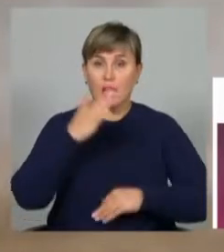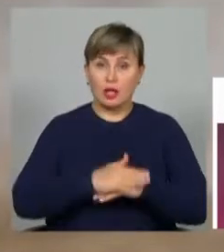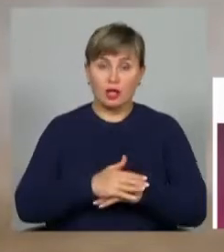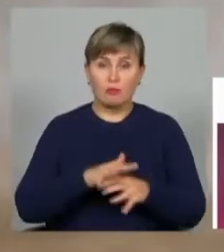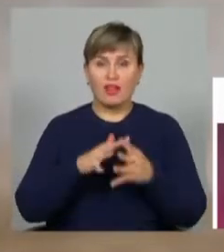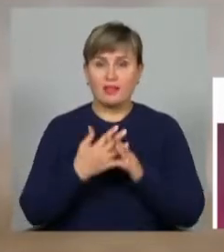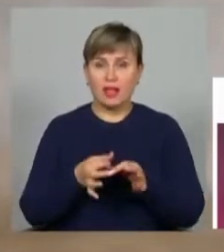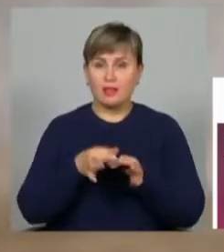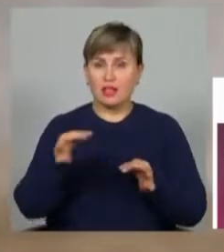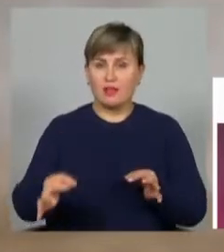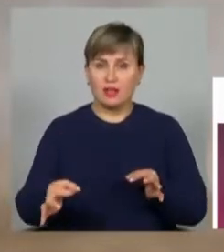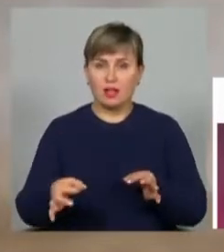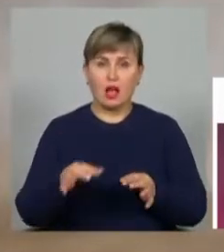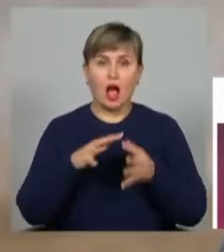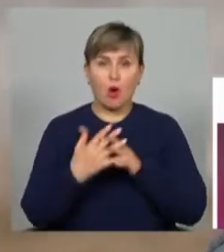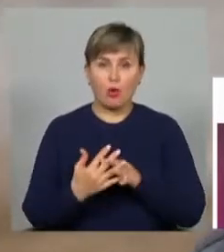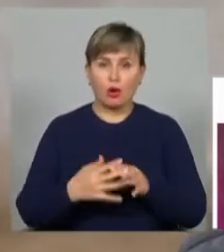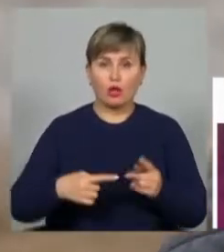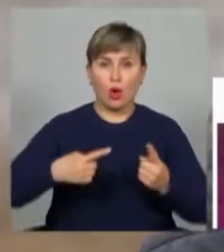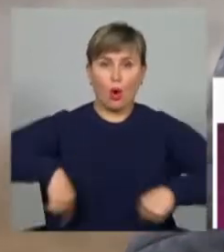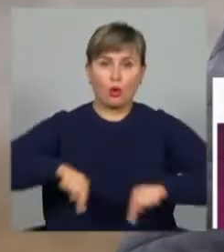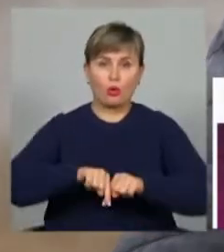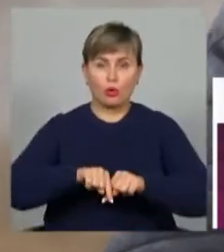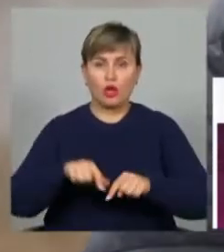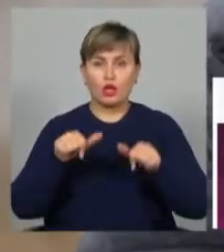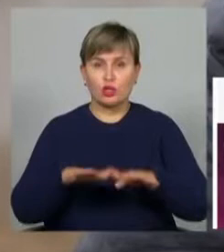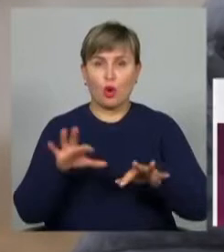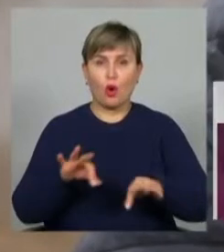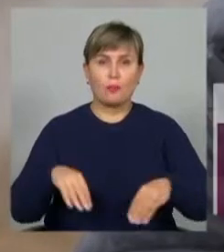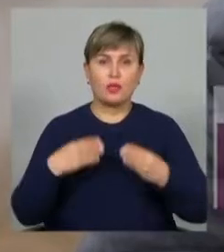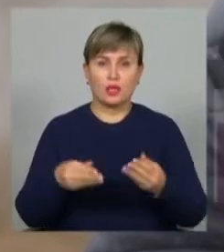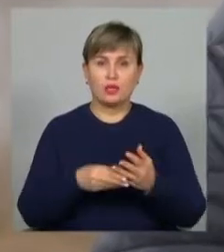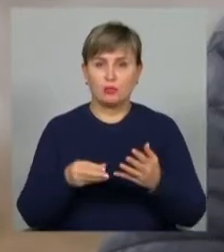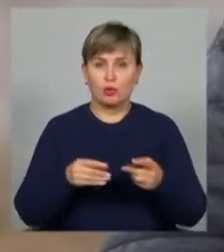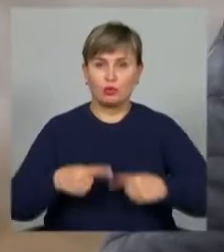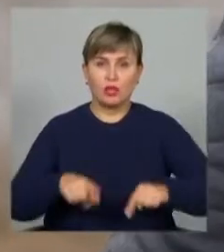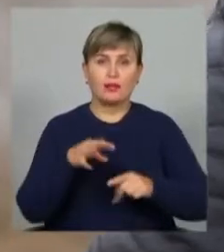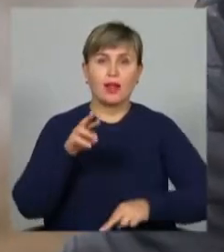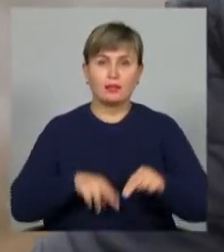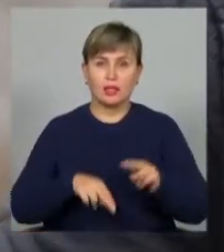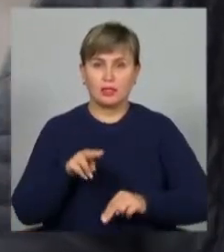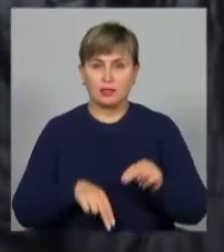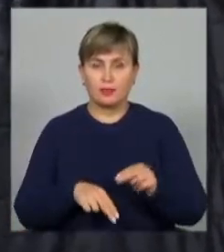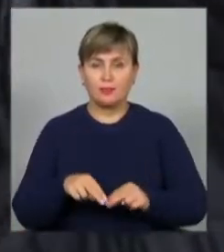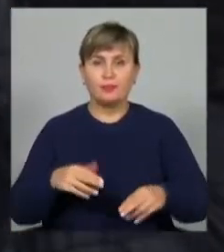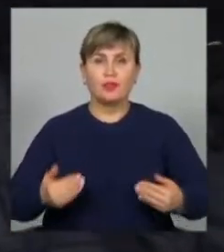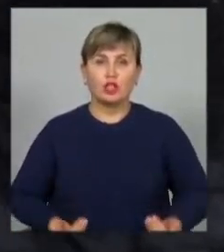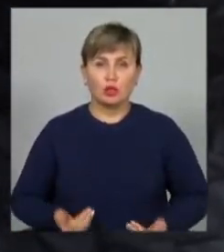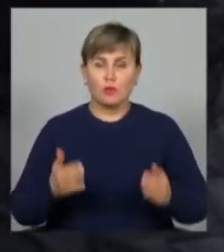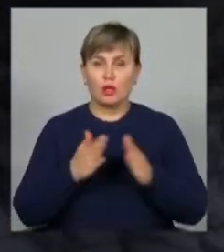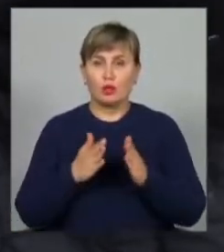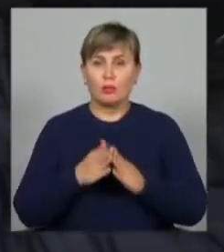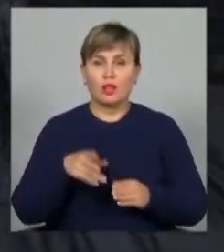Ясинского аульного округа решение о предоставлении земельного участка для строительства жилого дома.